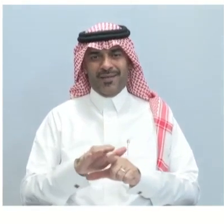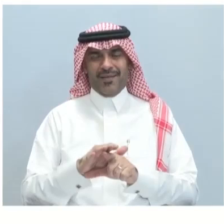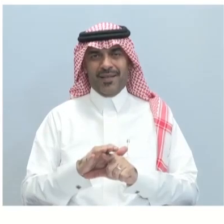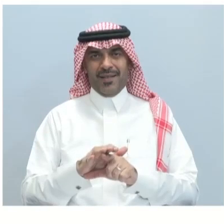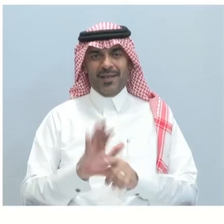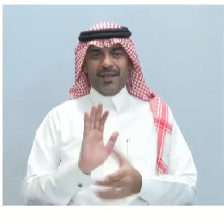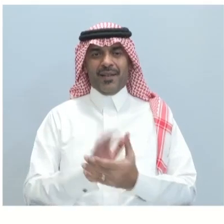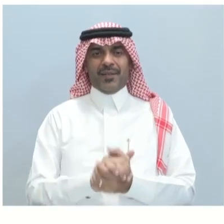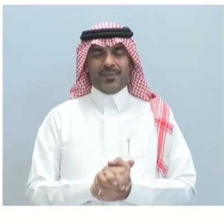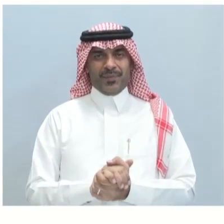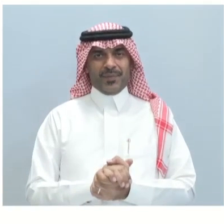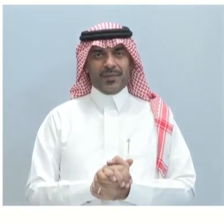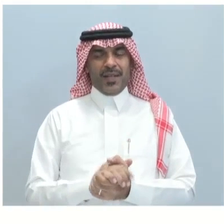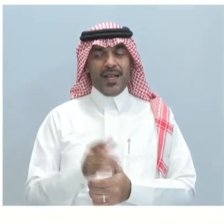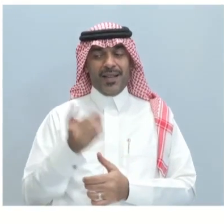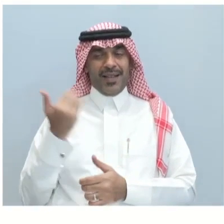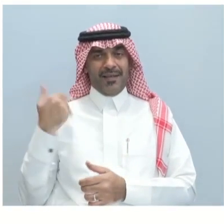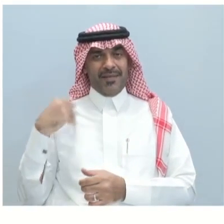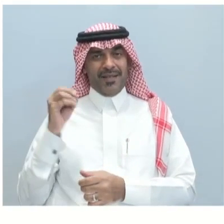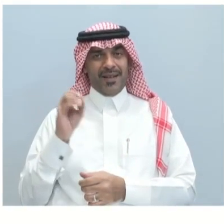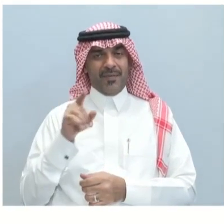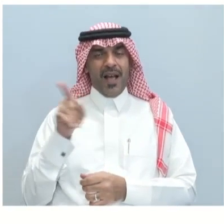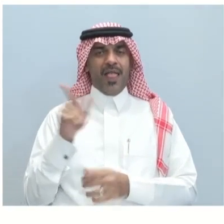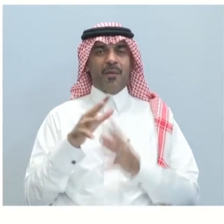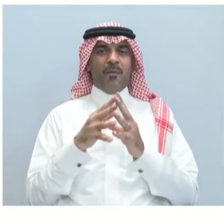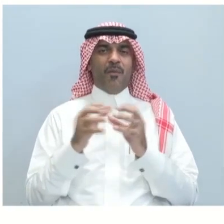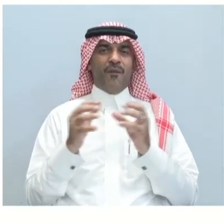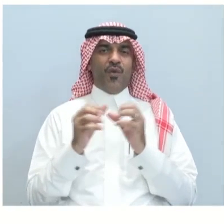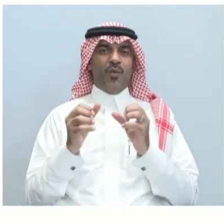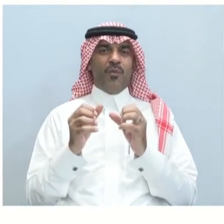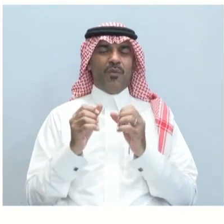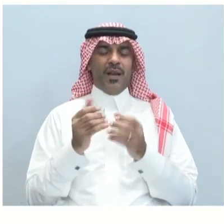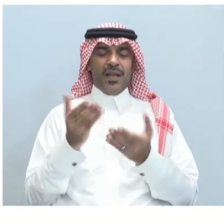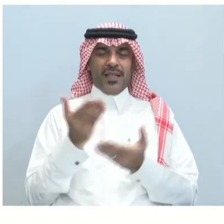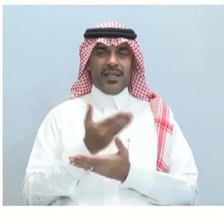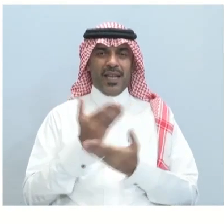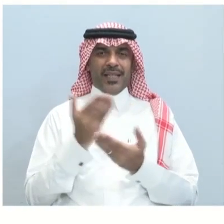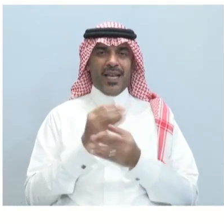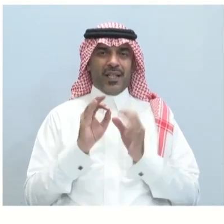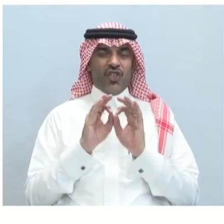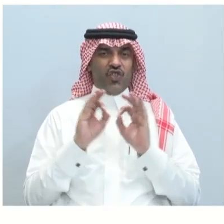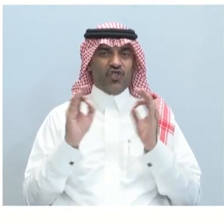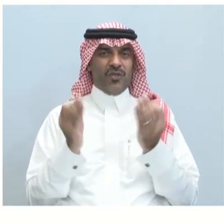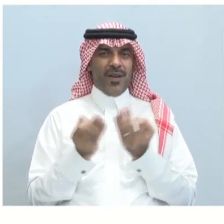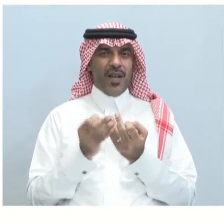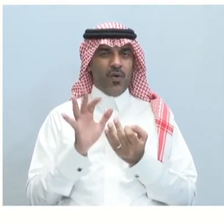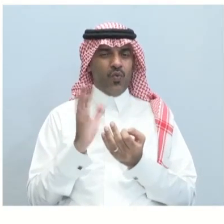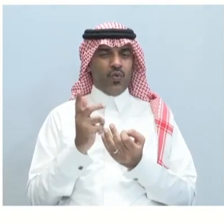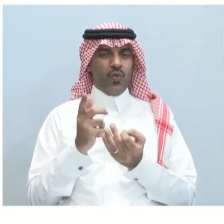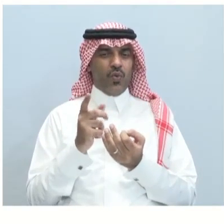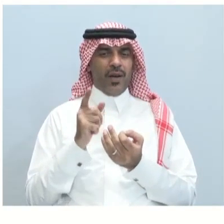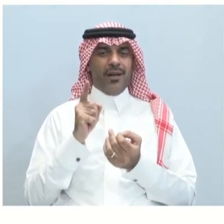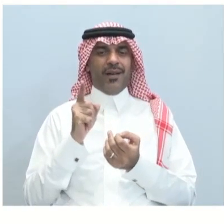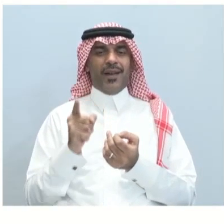اذا نستنتج مما سبق ان مفهوم الدراسات الاجتماعيه وتعريف الدراسات الاجتماعيه هي